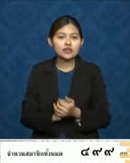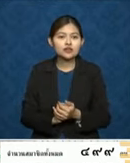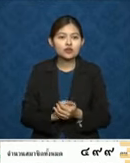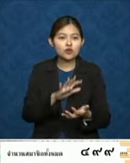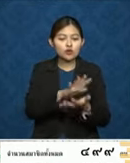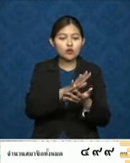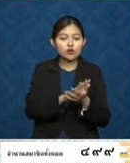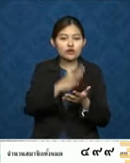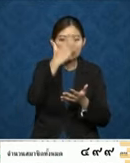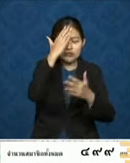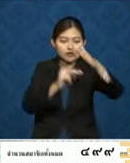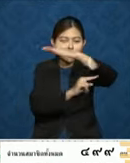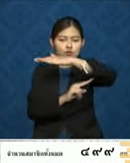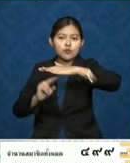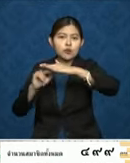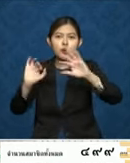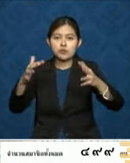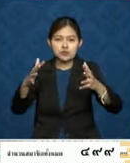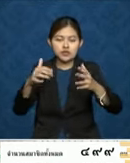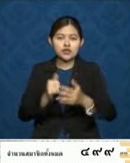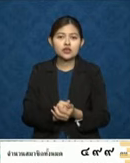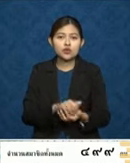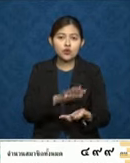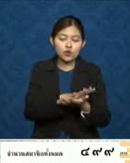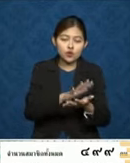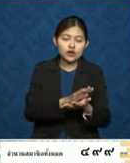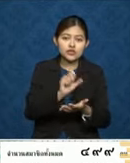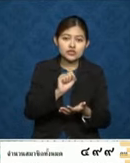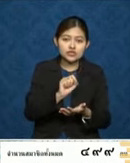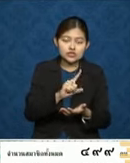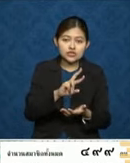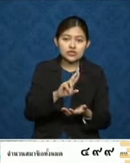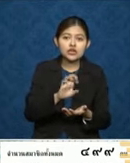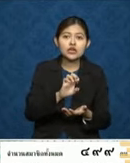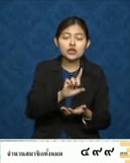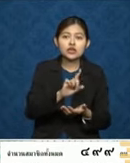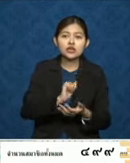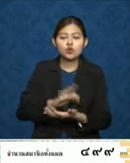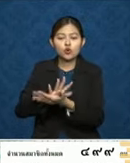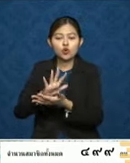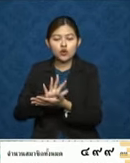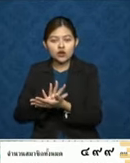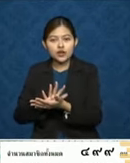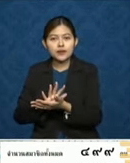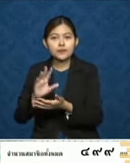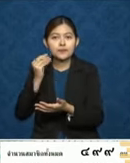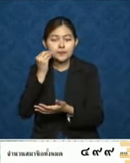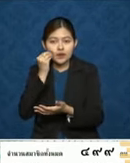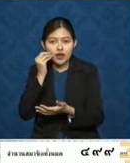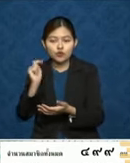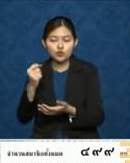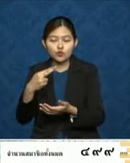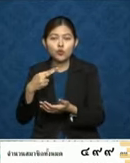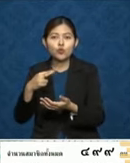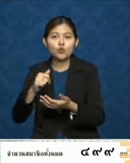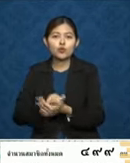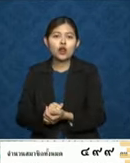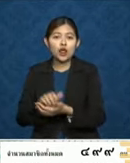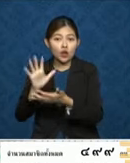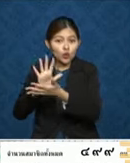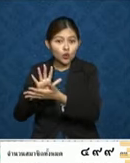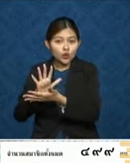ขาดสพาลอยได้แก่โรงเรียนศรีมหาโพธอำเภอศรีมหาโพธิ์โรงเรียนบ้านทุ่งประภาสอำเภอศรีมหาโพธิ์